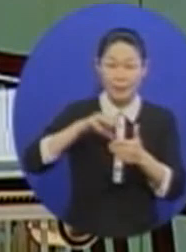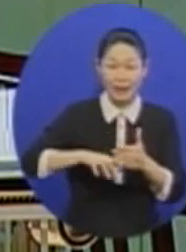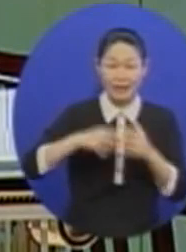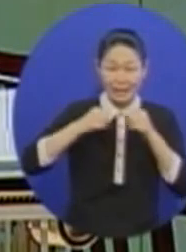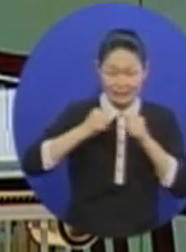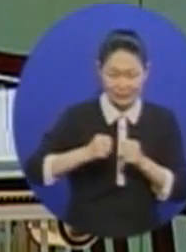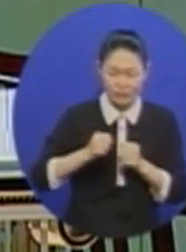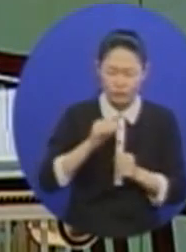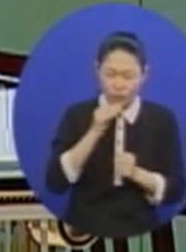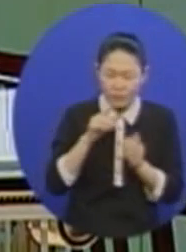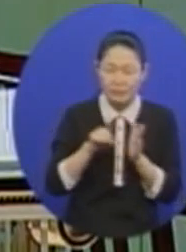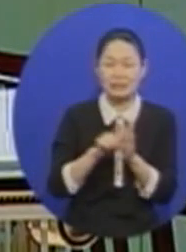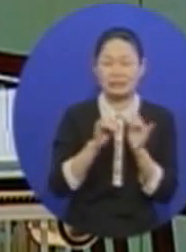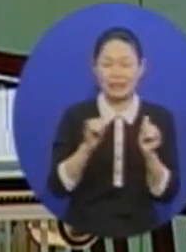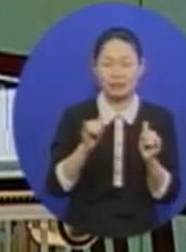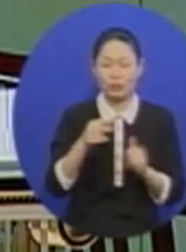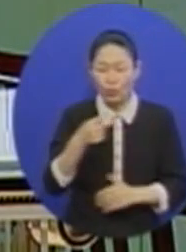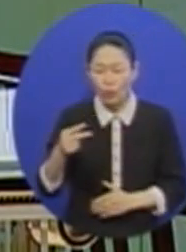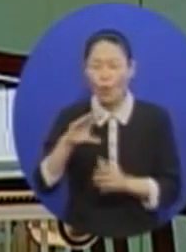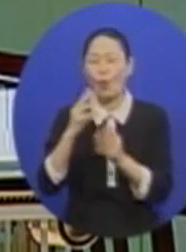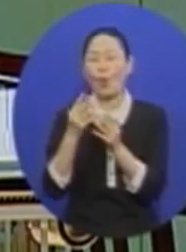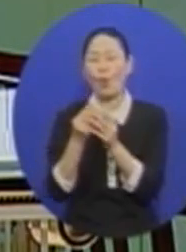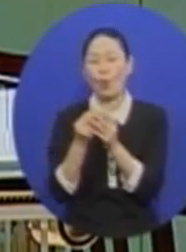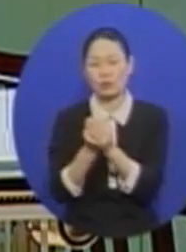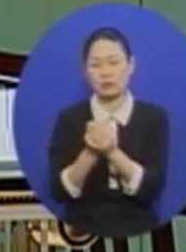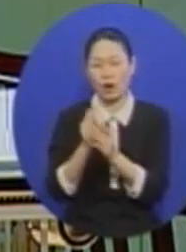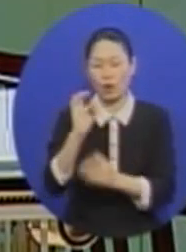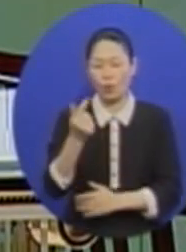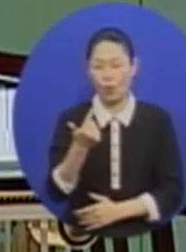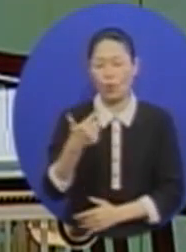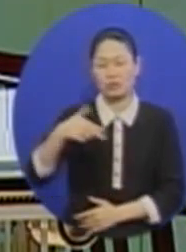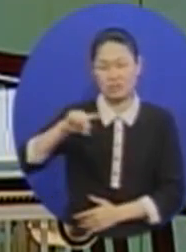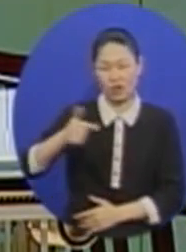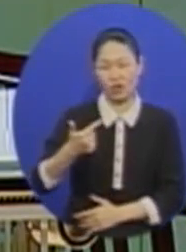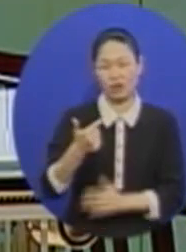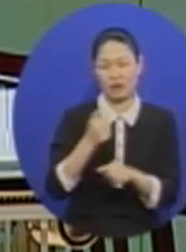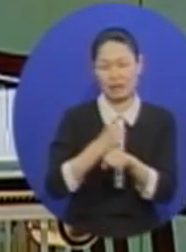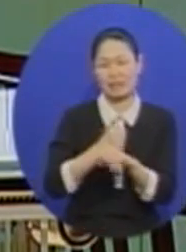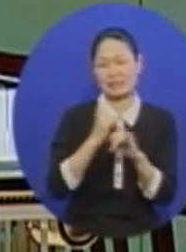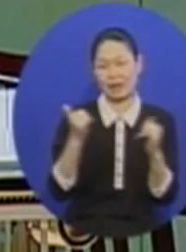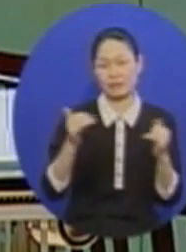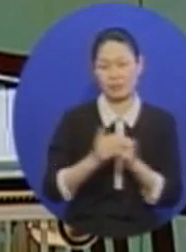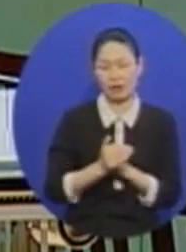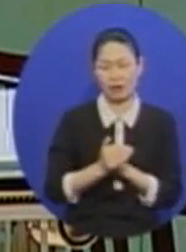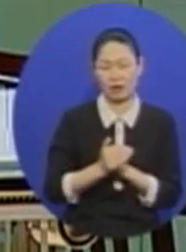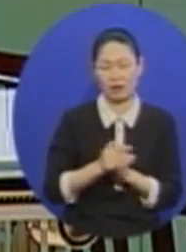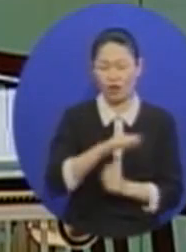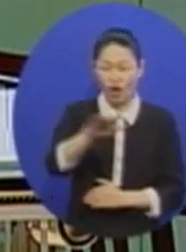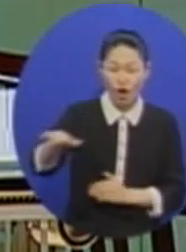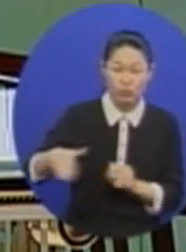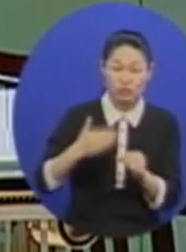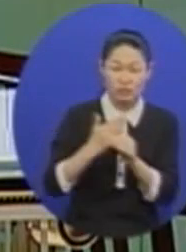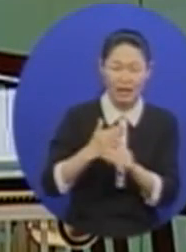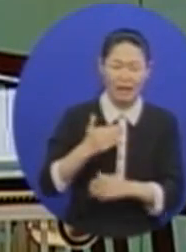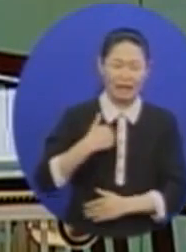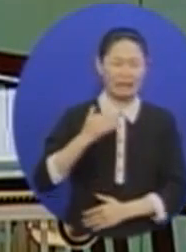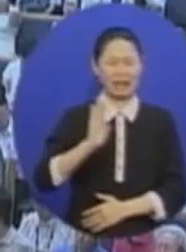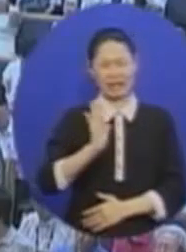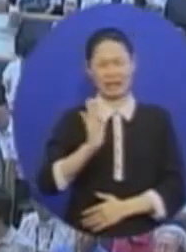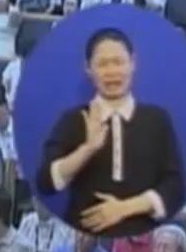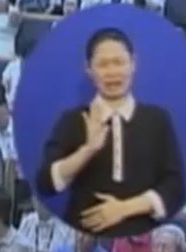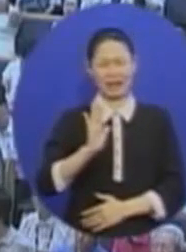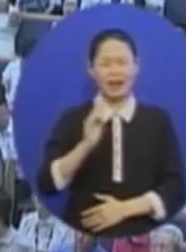정말 믿는 사람이 뭐 온전한 사람 인 겁니다 여러분 중에 아오 나는 아닐 거야 목사님 제가